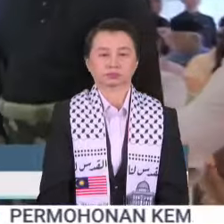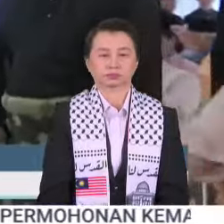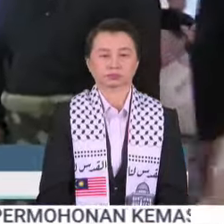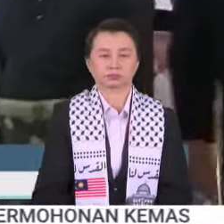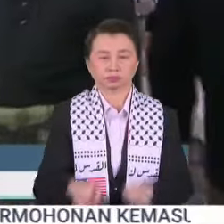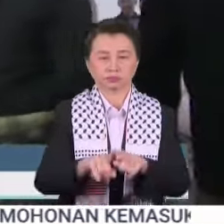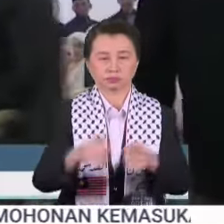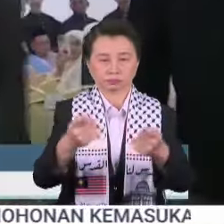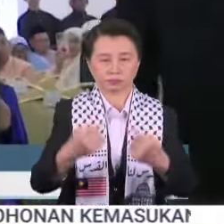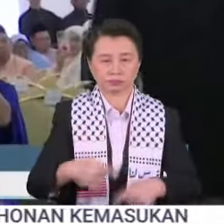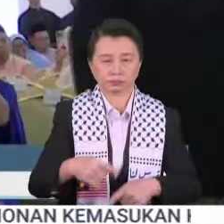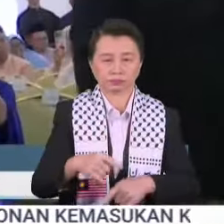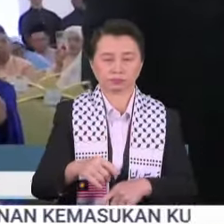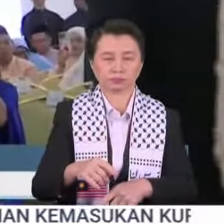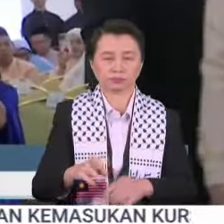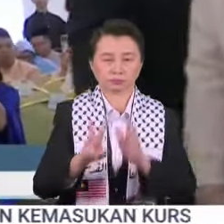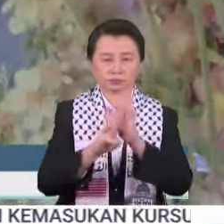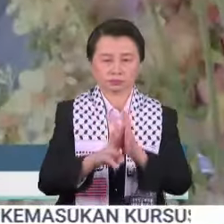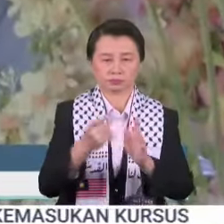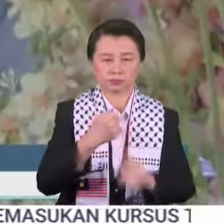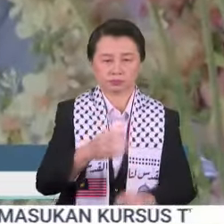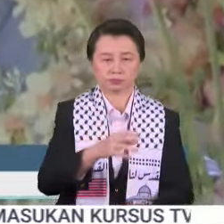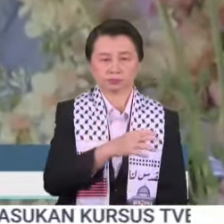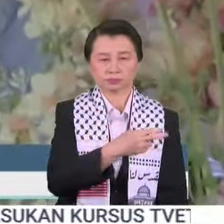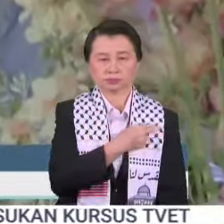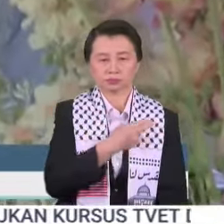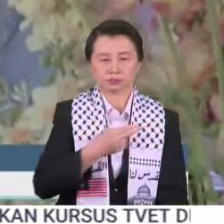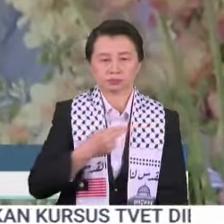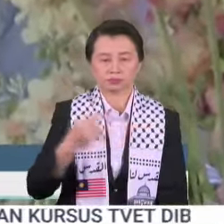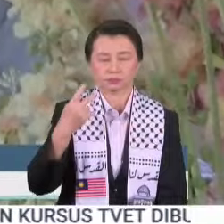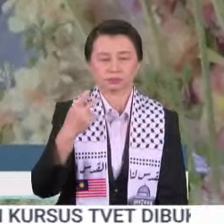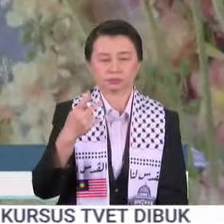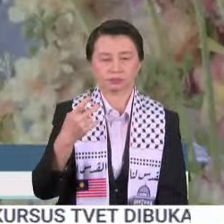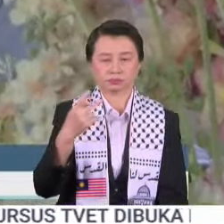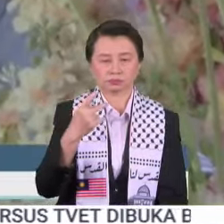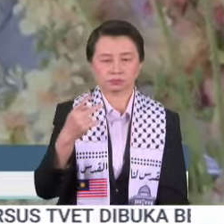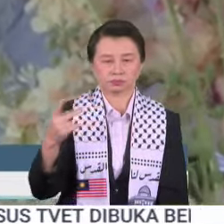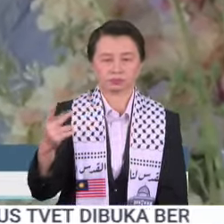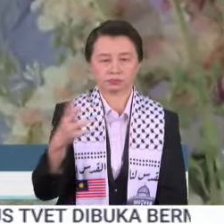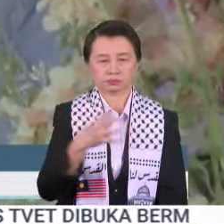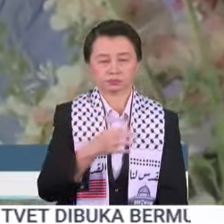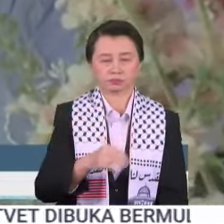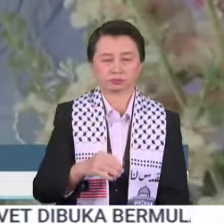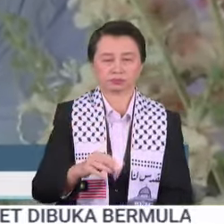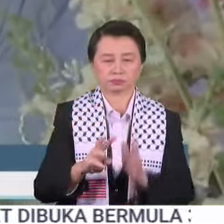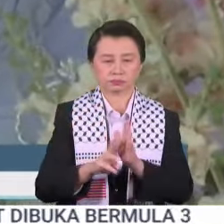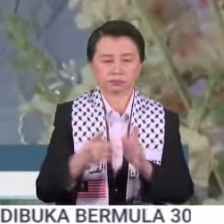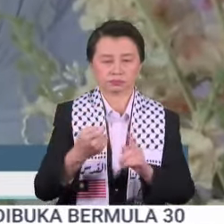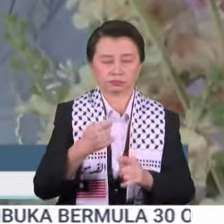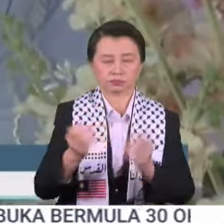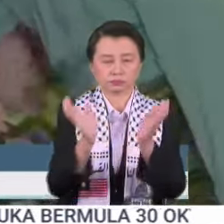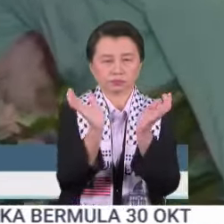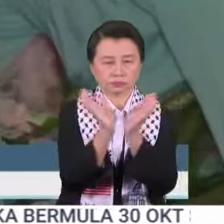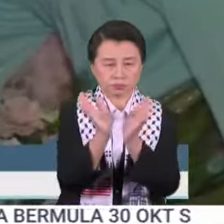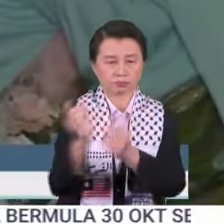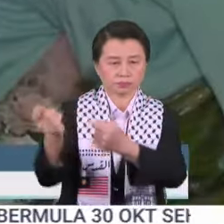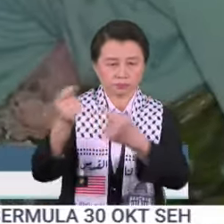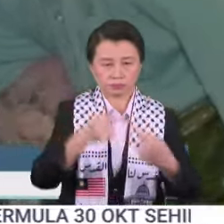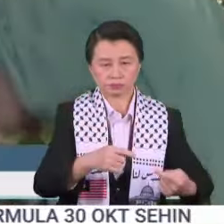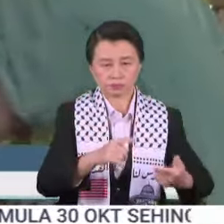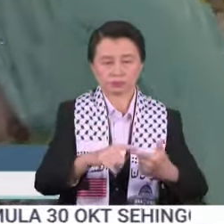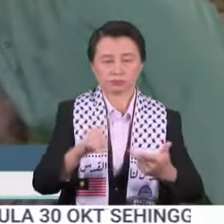Hadir sama Konsul Jeneral Republik Indonesia di Kota Kinabalu, Rafael Walanggitan, Konsul Jeneral Brunei Darussalam di